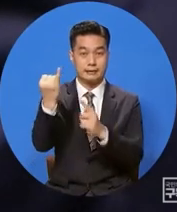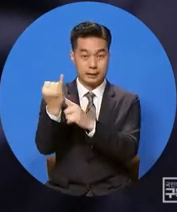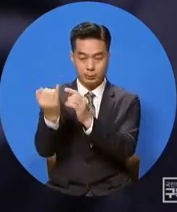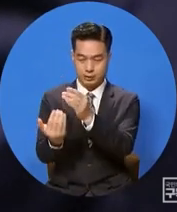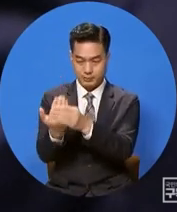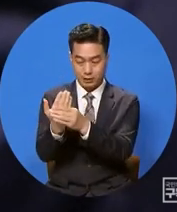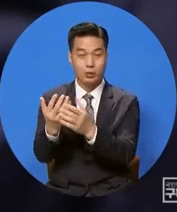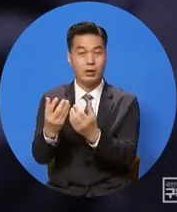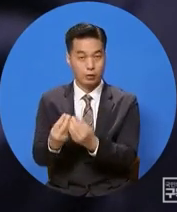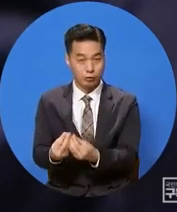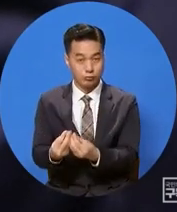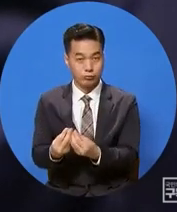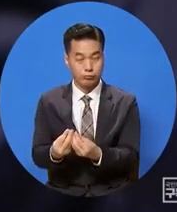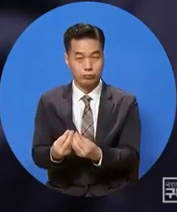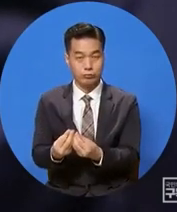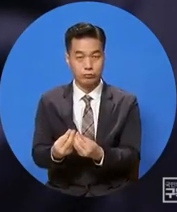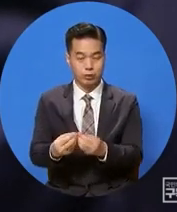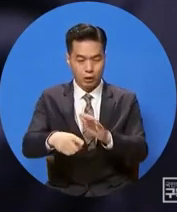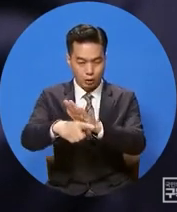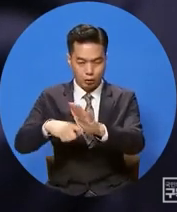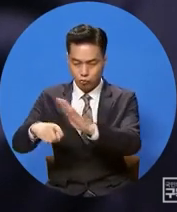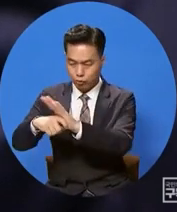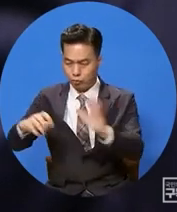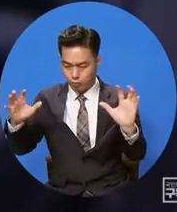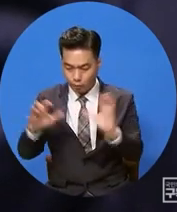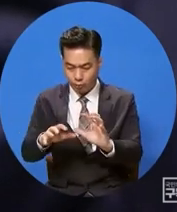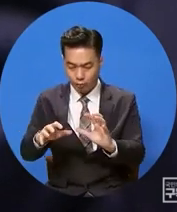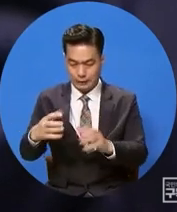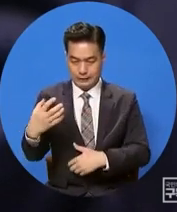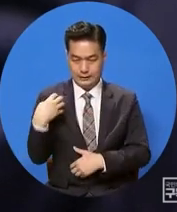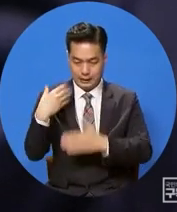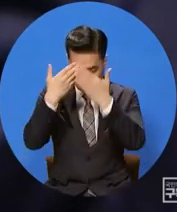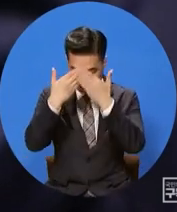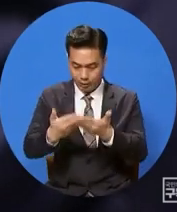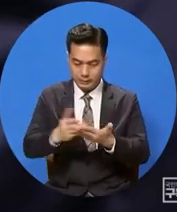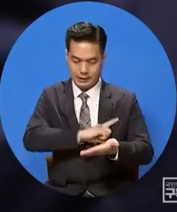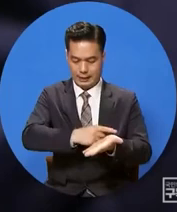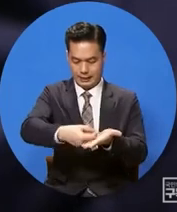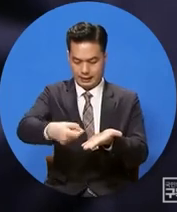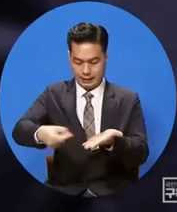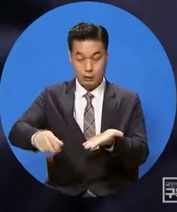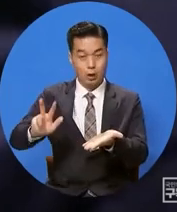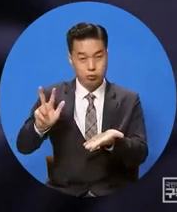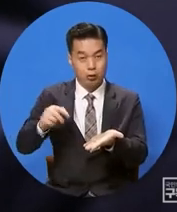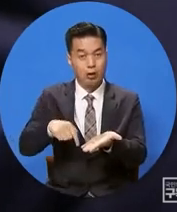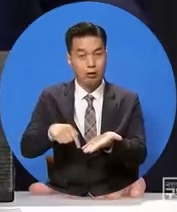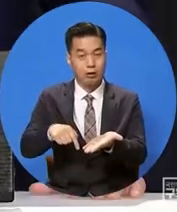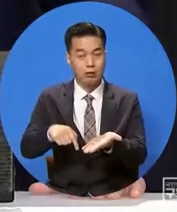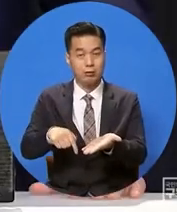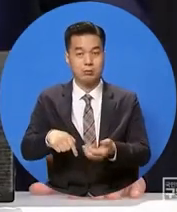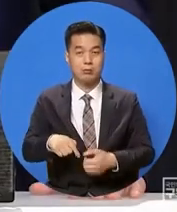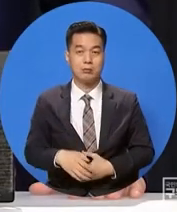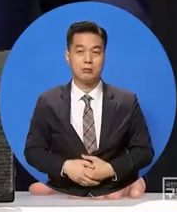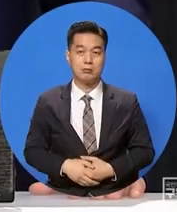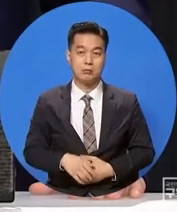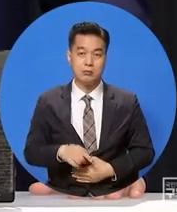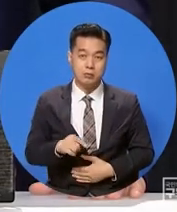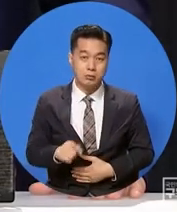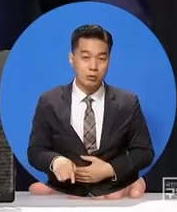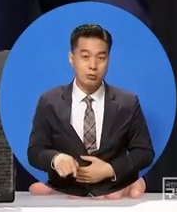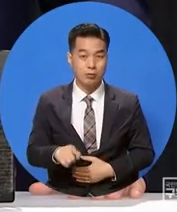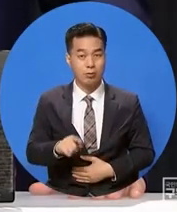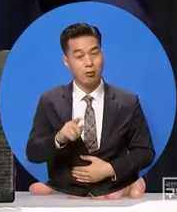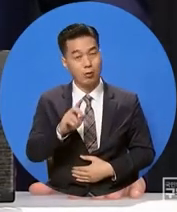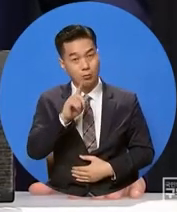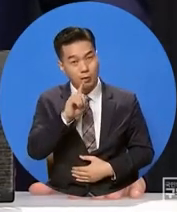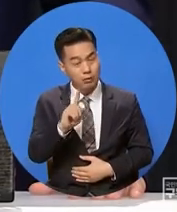네. 도둑들끼리 모여서 책임 면제각서를 만들었어요. 그건 민사상 도둑이라고 얘기하시면 그것도 막말이 아니요.